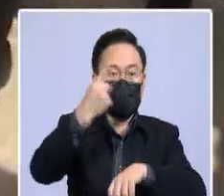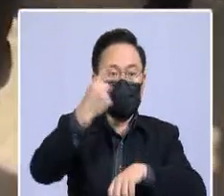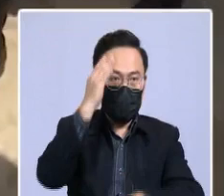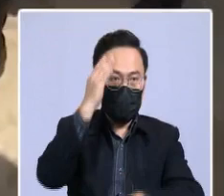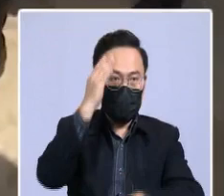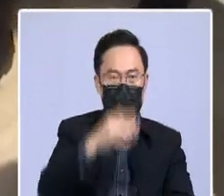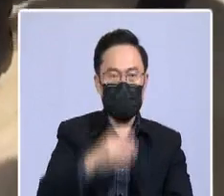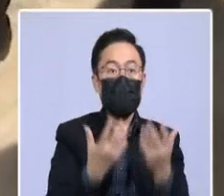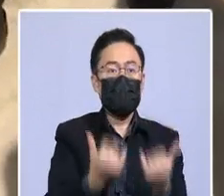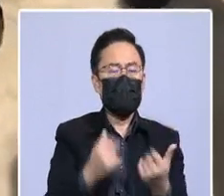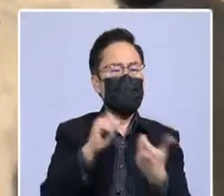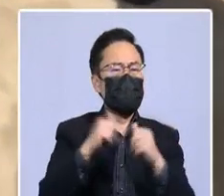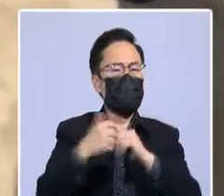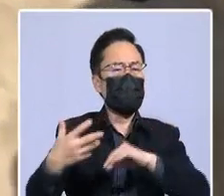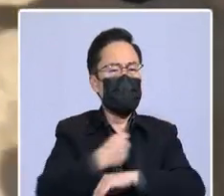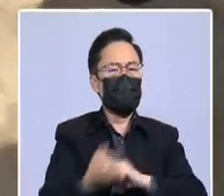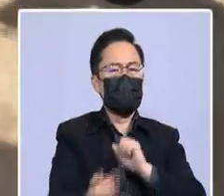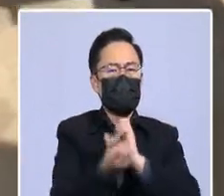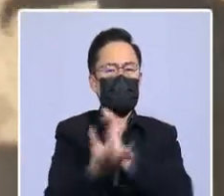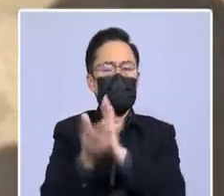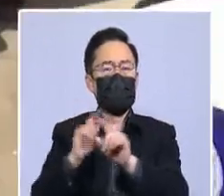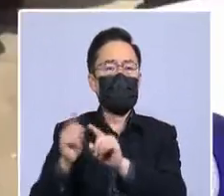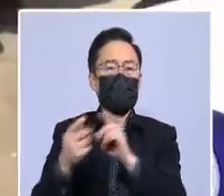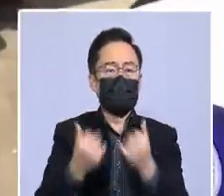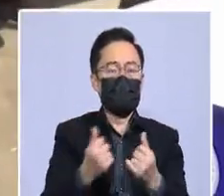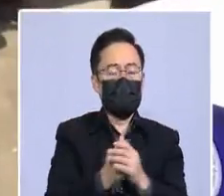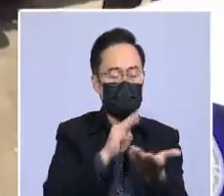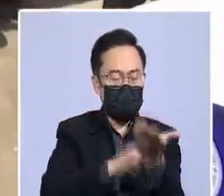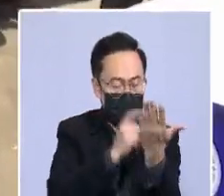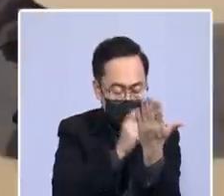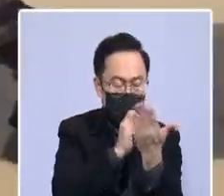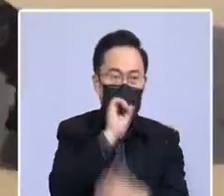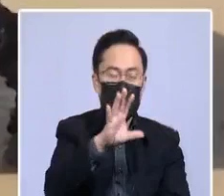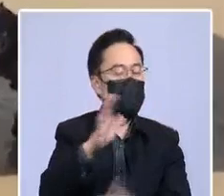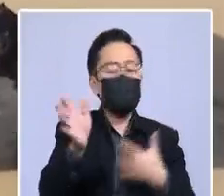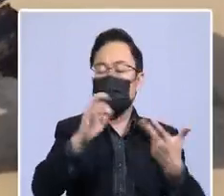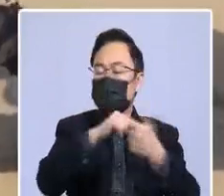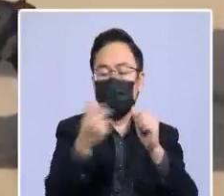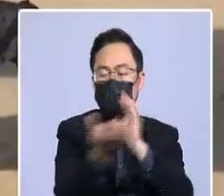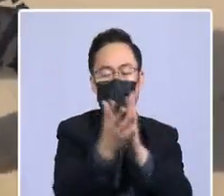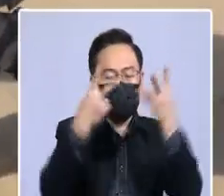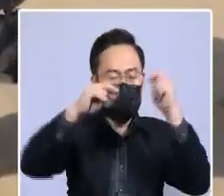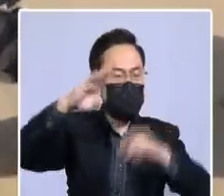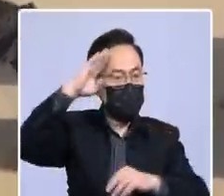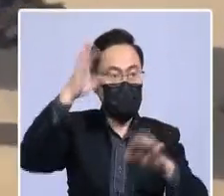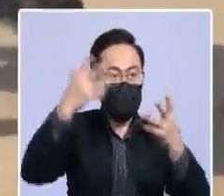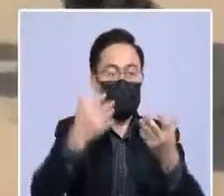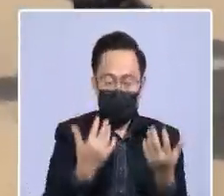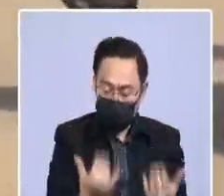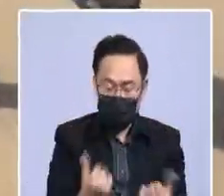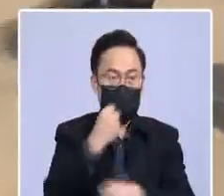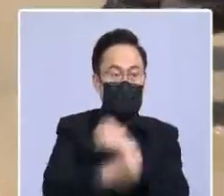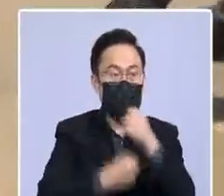ท่ามกลางกระแสการเมืองระยะหลังที่เริ่มร้อนระอุแต่สินแสพานุวัฒน์ก็ยังยืนยันว่าปีนี้เป็นปีขานที่สมพงษ์กับ